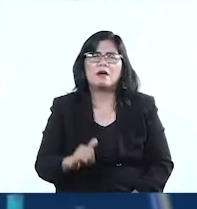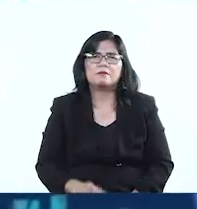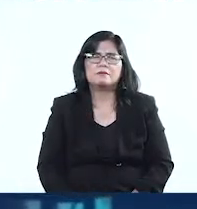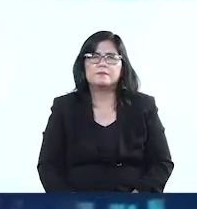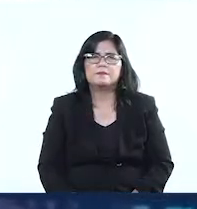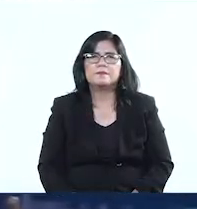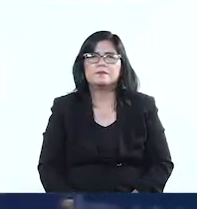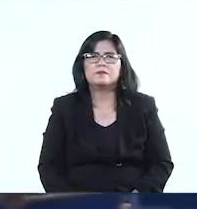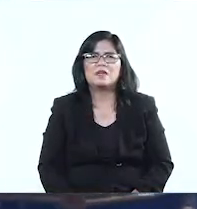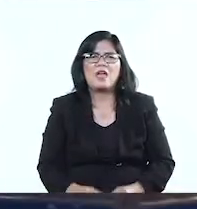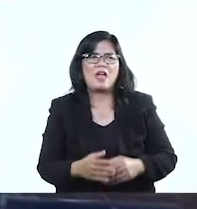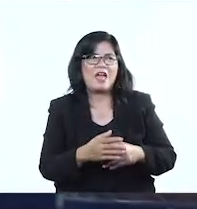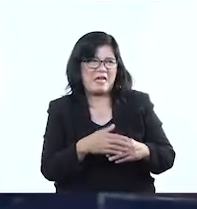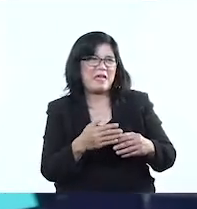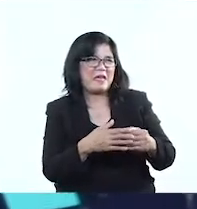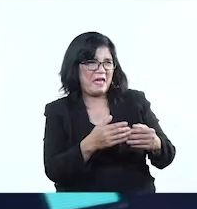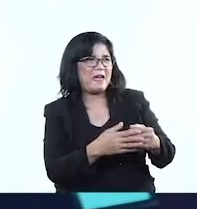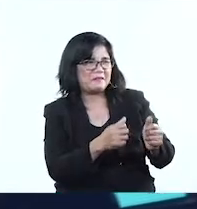bahasa saya bilang Bisa dijilat